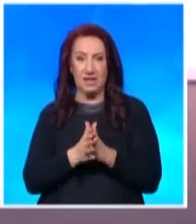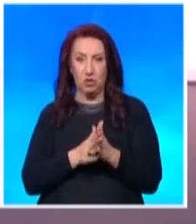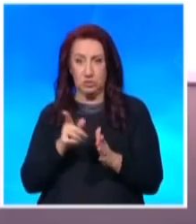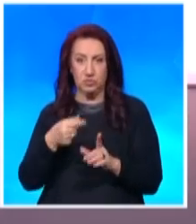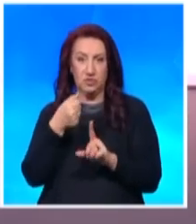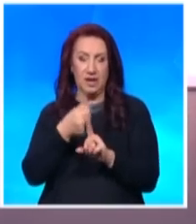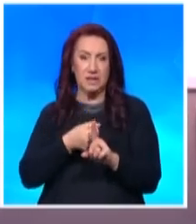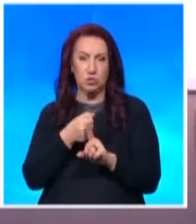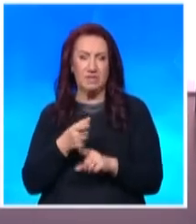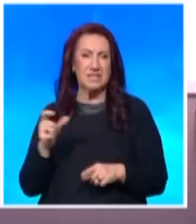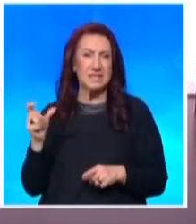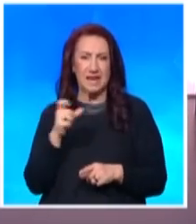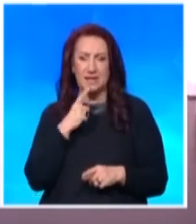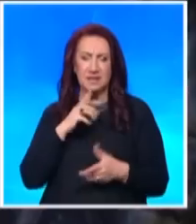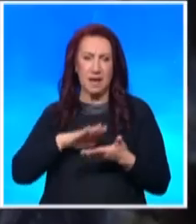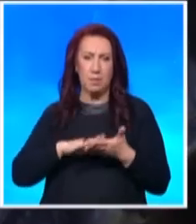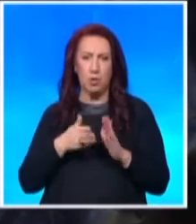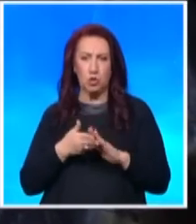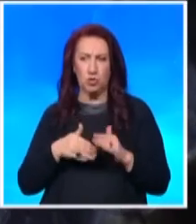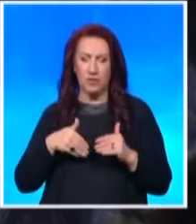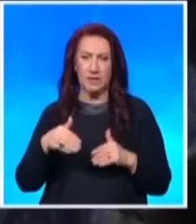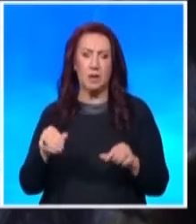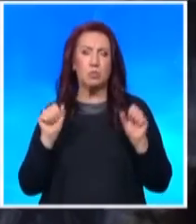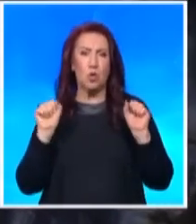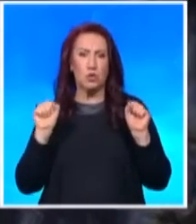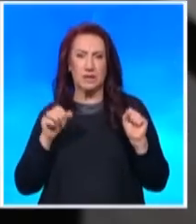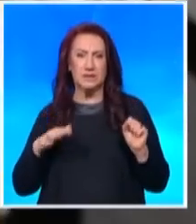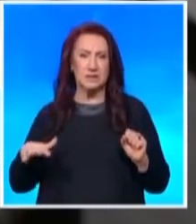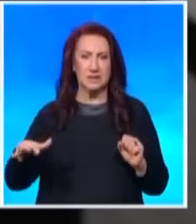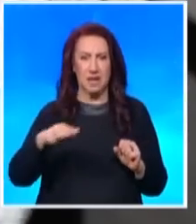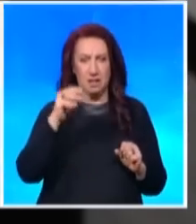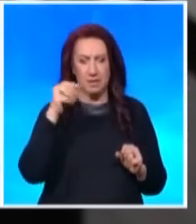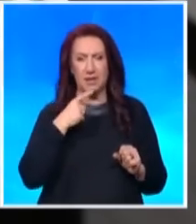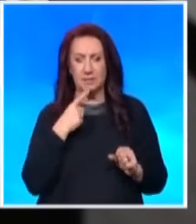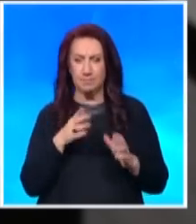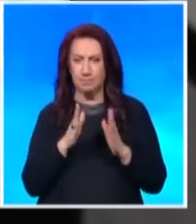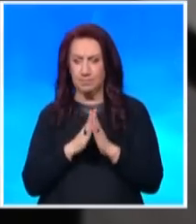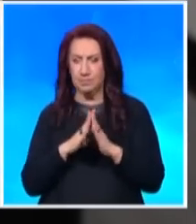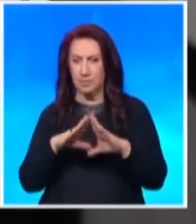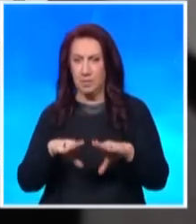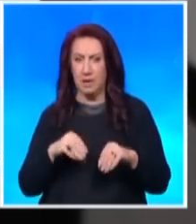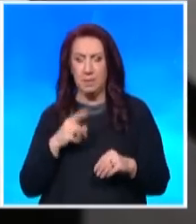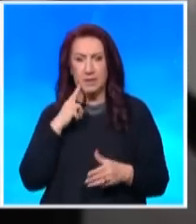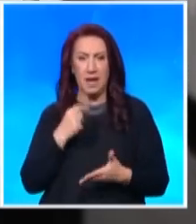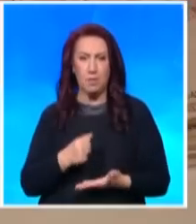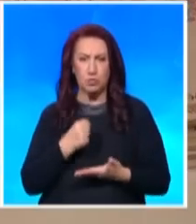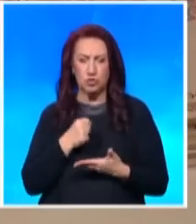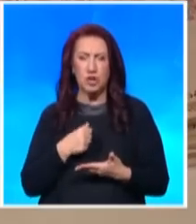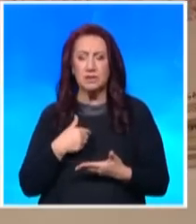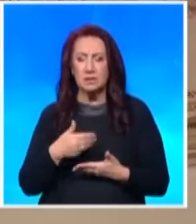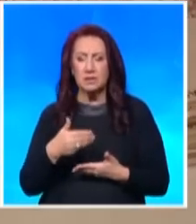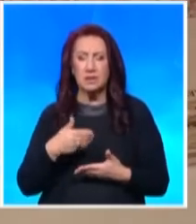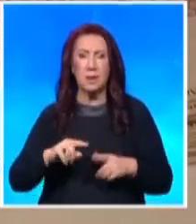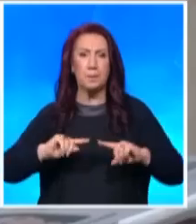за протести в цялата страна. КНСБ и КТ Подкрепа призоваха за приемане на бюджет 2023, възможно